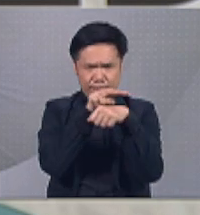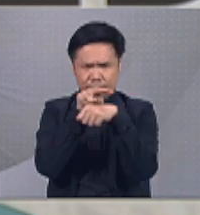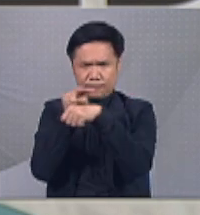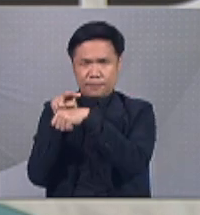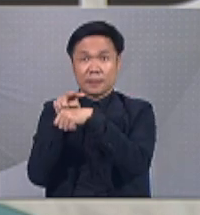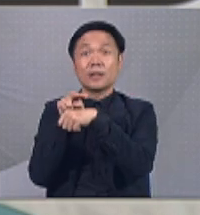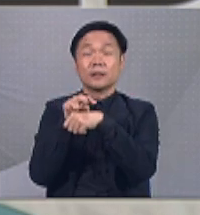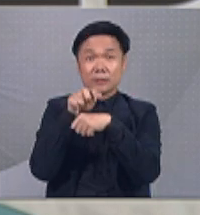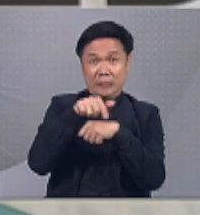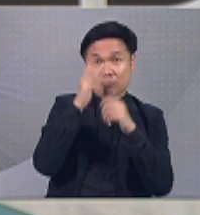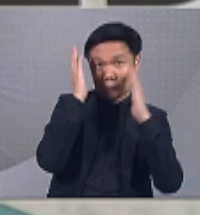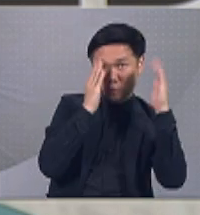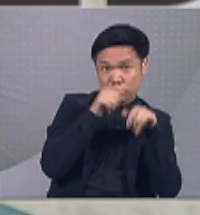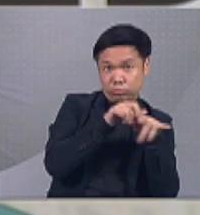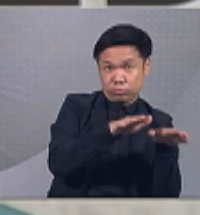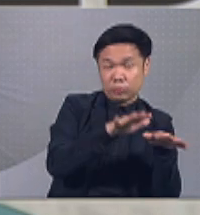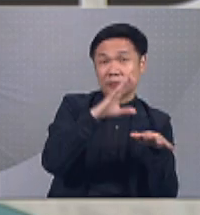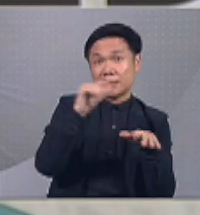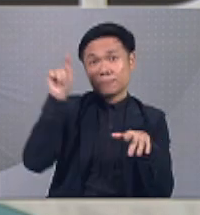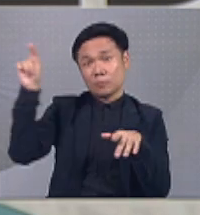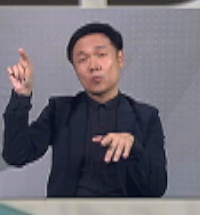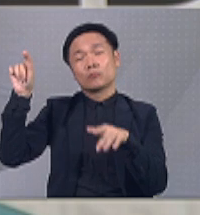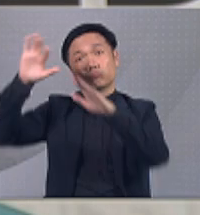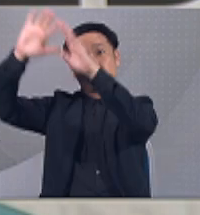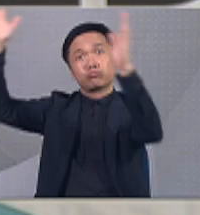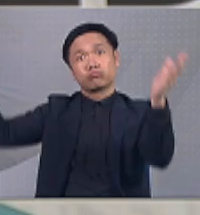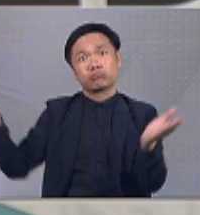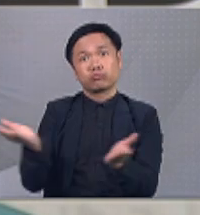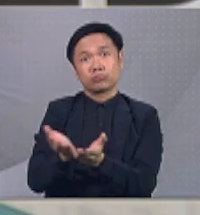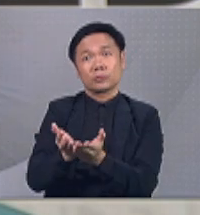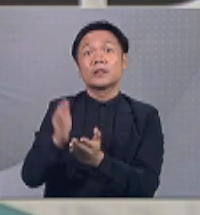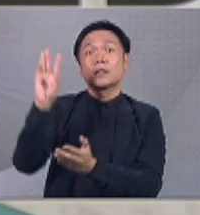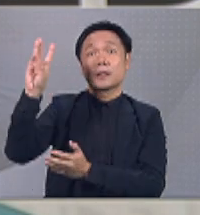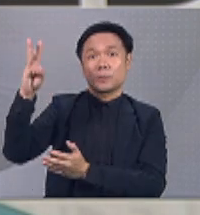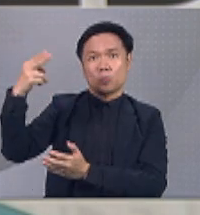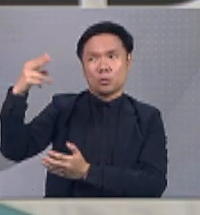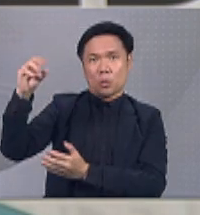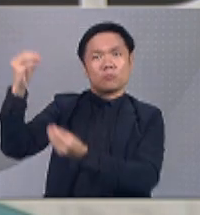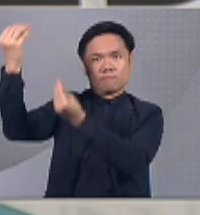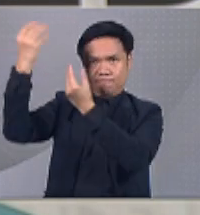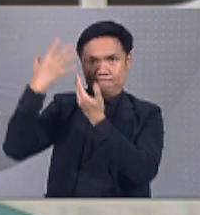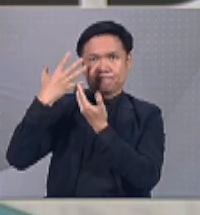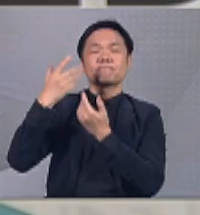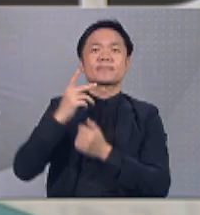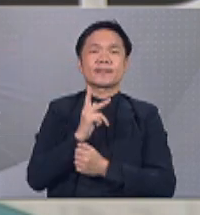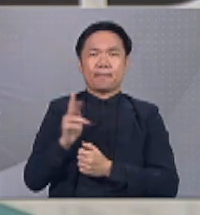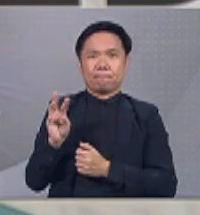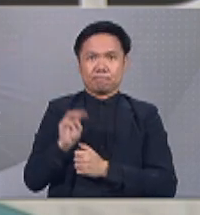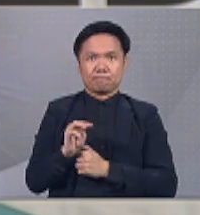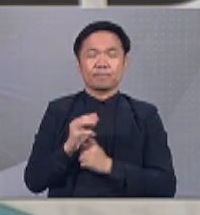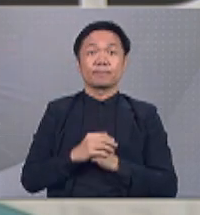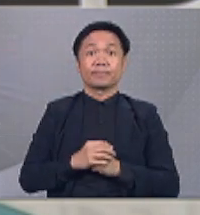juga luar negara melalui maklumat yang diperoleh tidak berpihak petumbuhan kesehatan sedunia orang ramai akan sentiasa